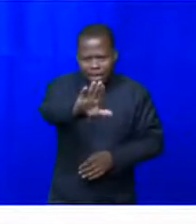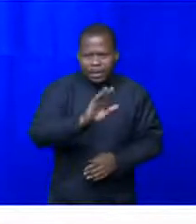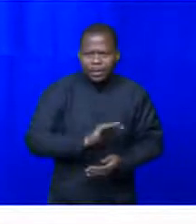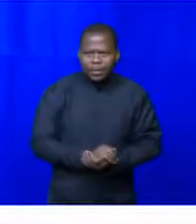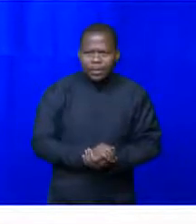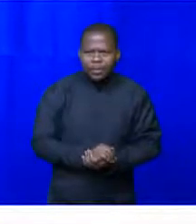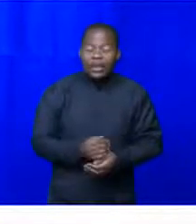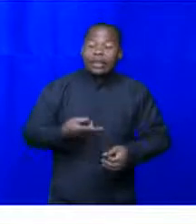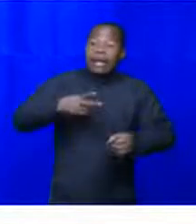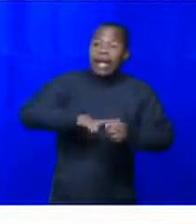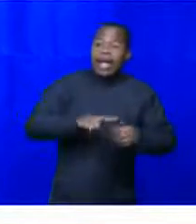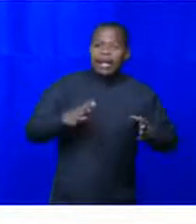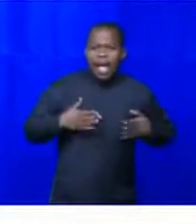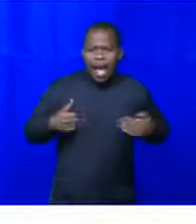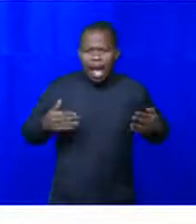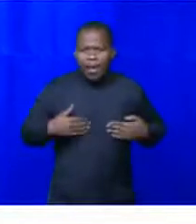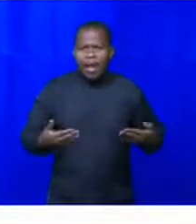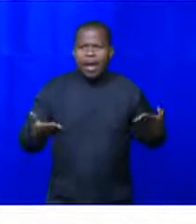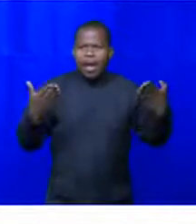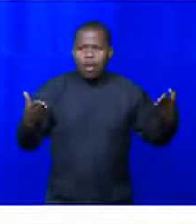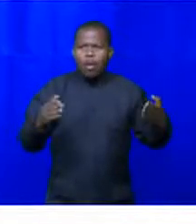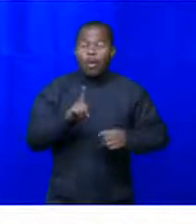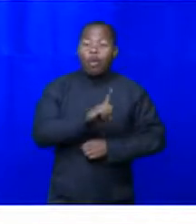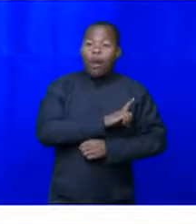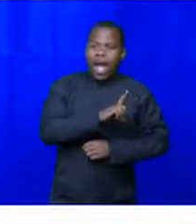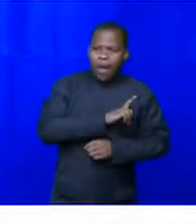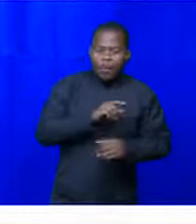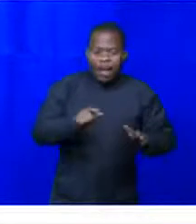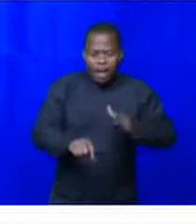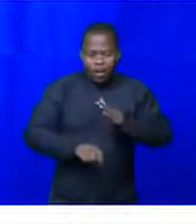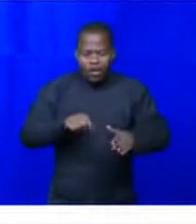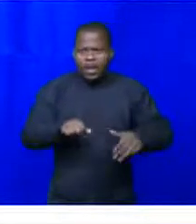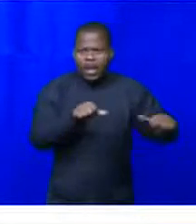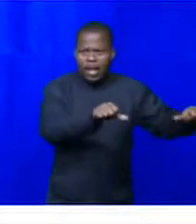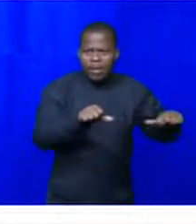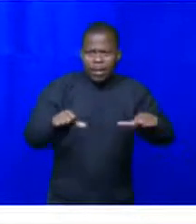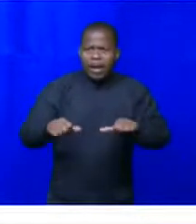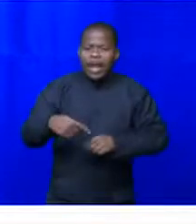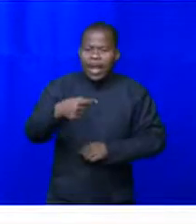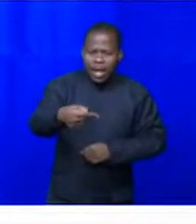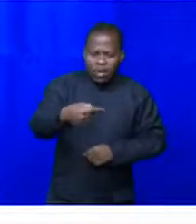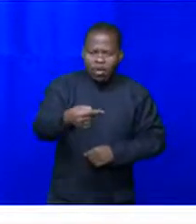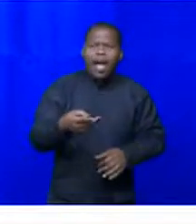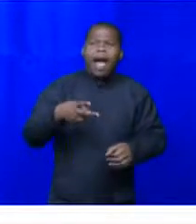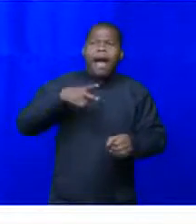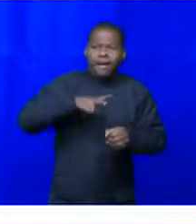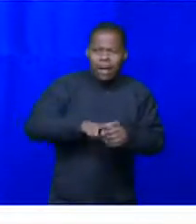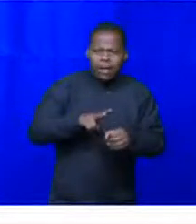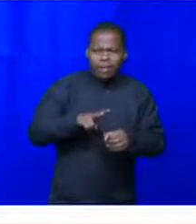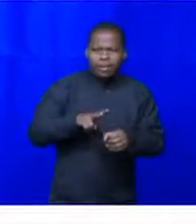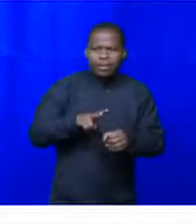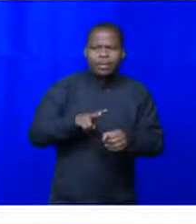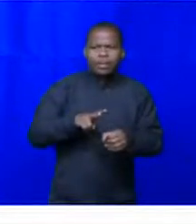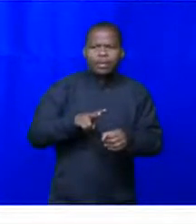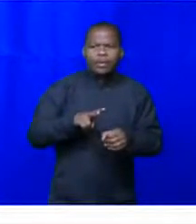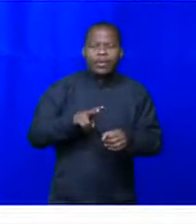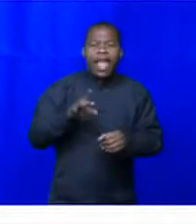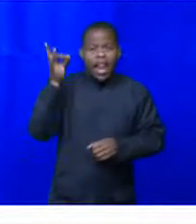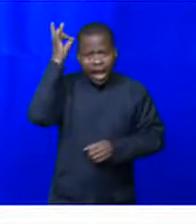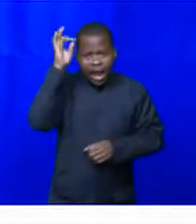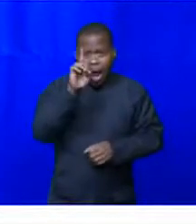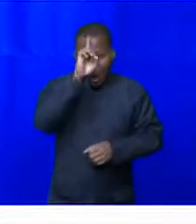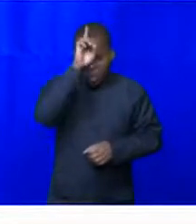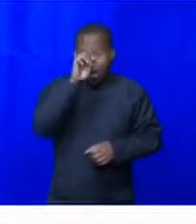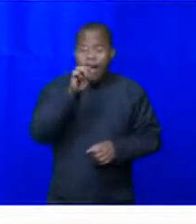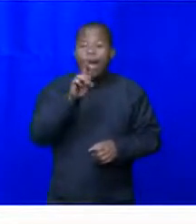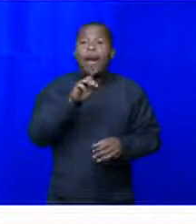ke kakhulu lokho siyikhomishini ukubona i-leadership noma ke kuholi belive